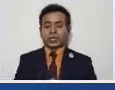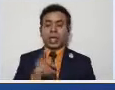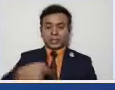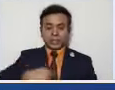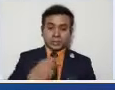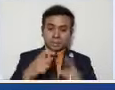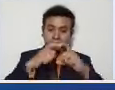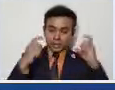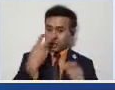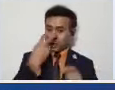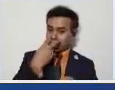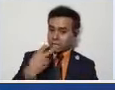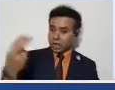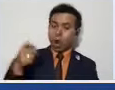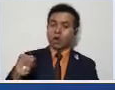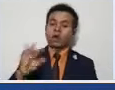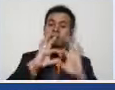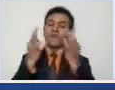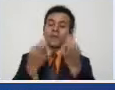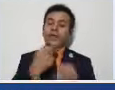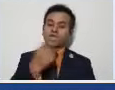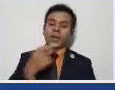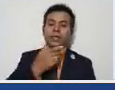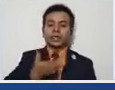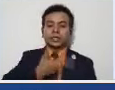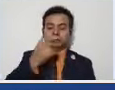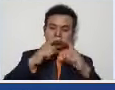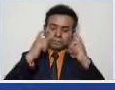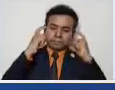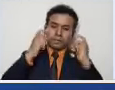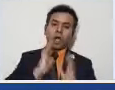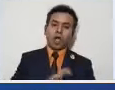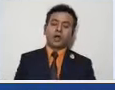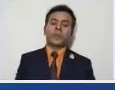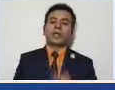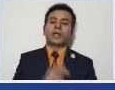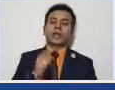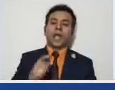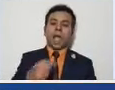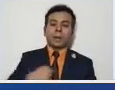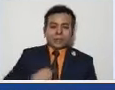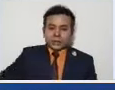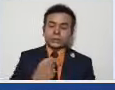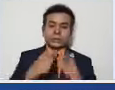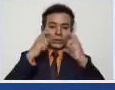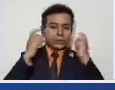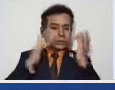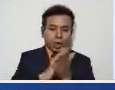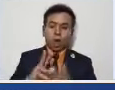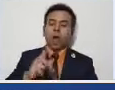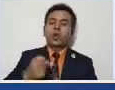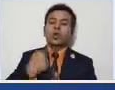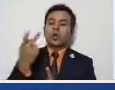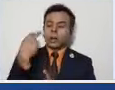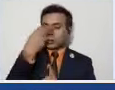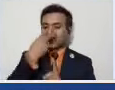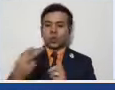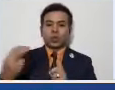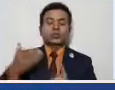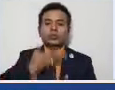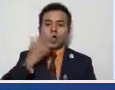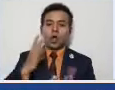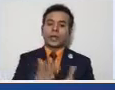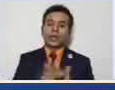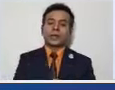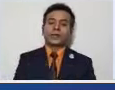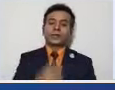স্বাস্থ্যবিধি মেনে চলি, আমরা সুস্থ থাকি, অপরকেও সুস্থ রাখতে সাহায্য করি। আমি যদি মাস্ক ব্যবহার করি তাহলে আমি যেমন নিজে প্রোটেক্টেড